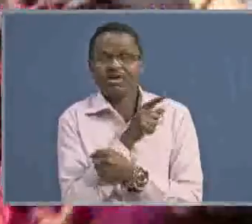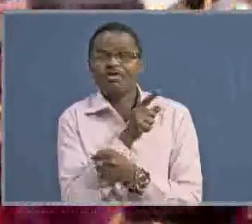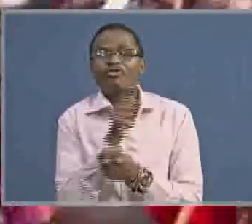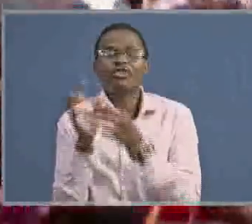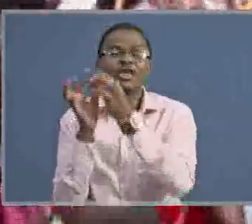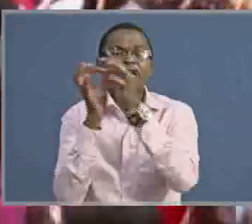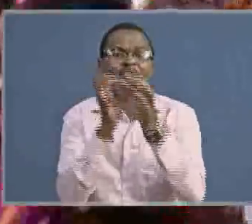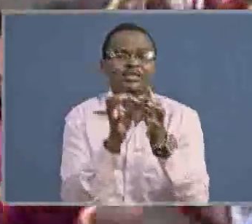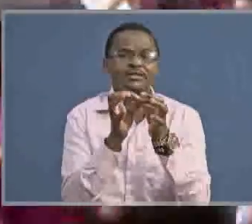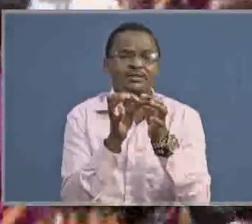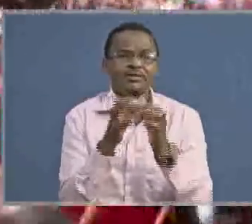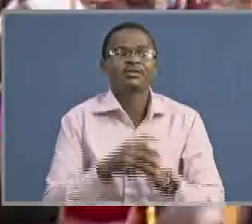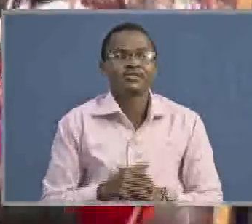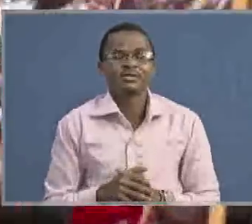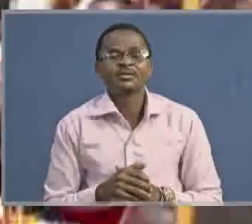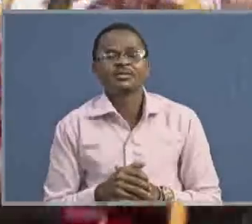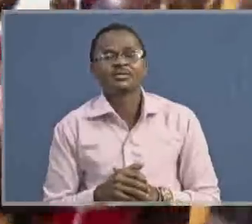kisasa kuibuka.